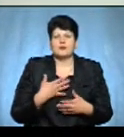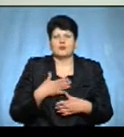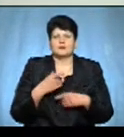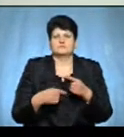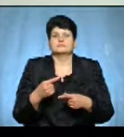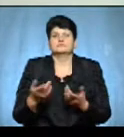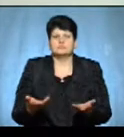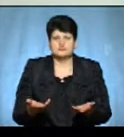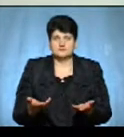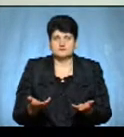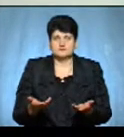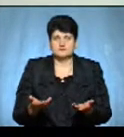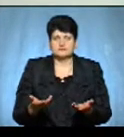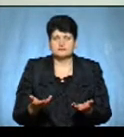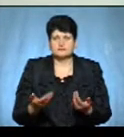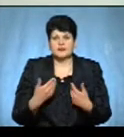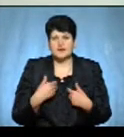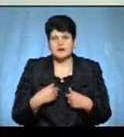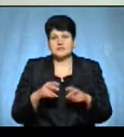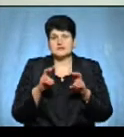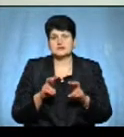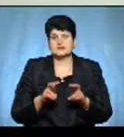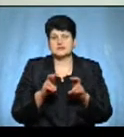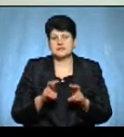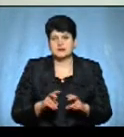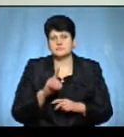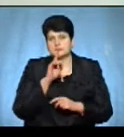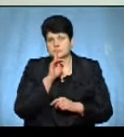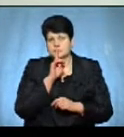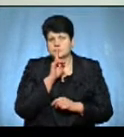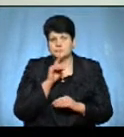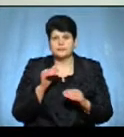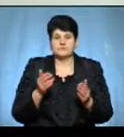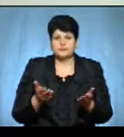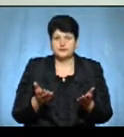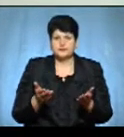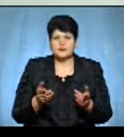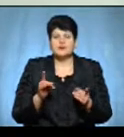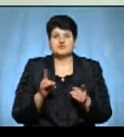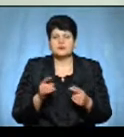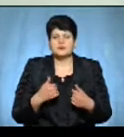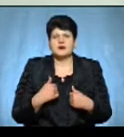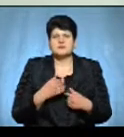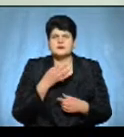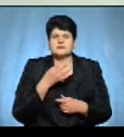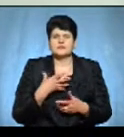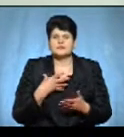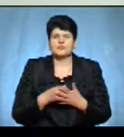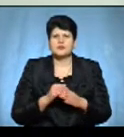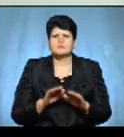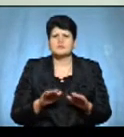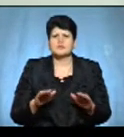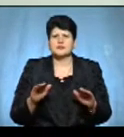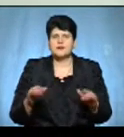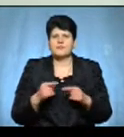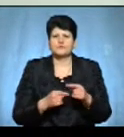мої нащадки? Я, ну, відсиджуватись, там відмовчуватись, що б я відповів би